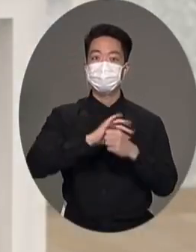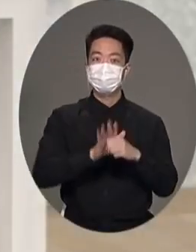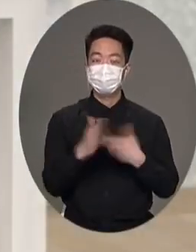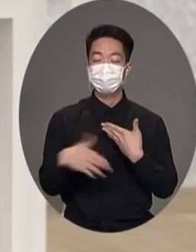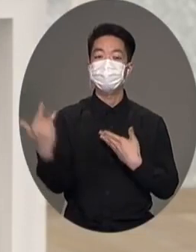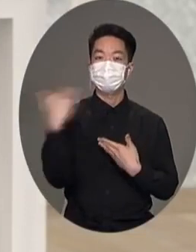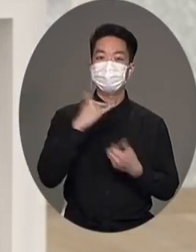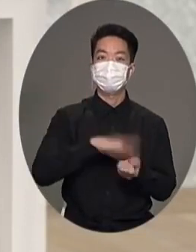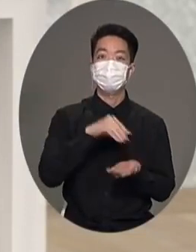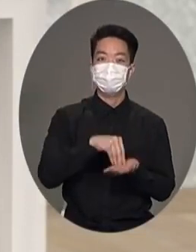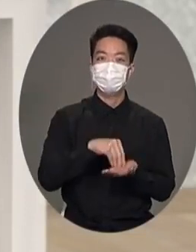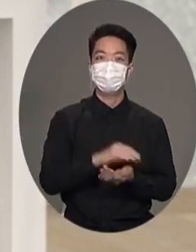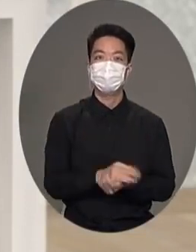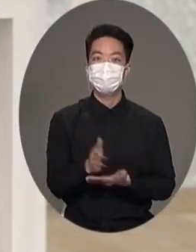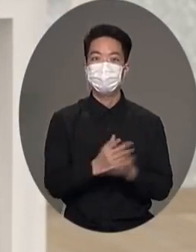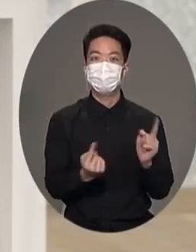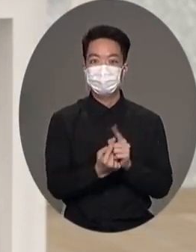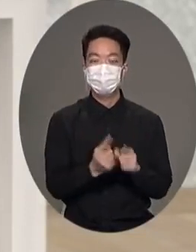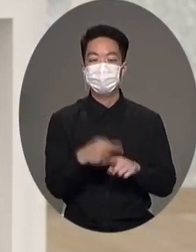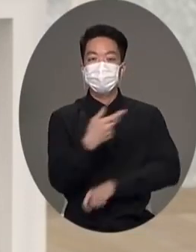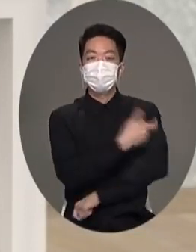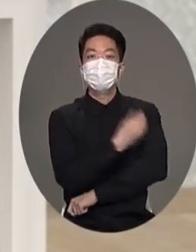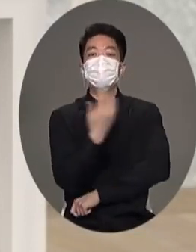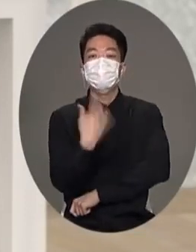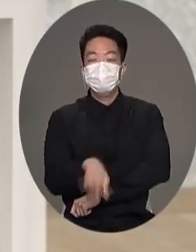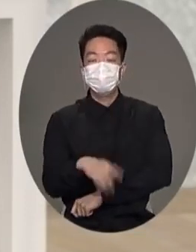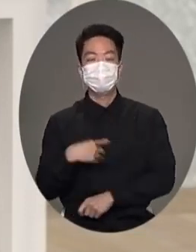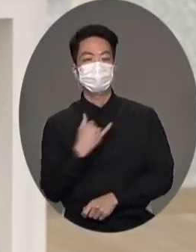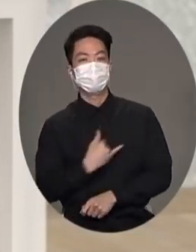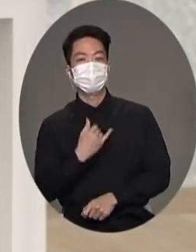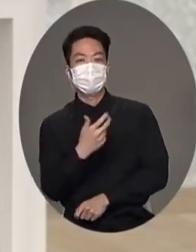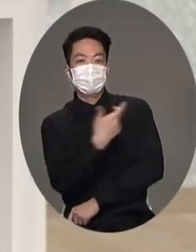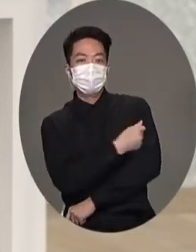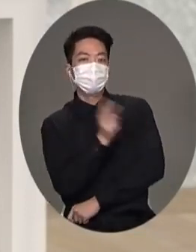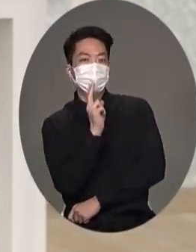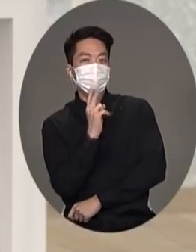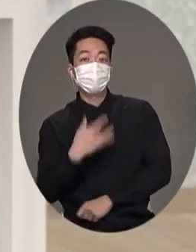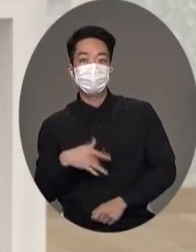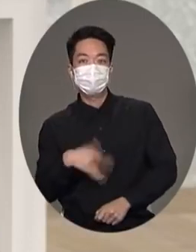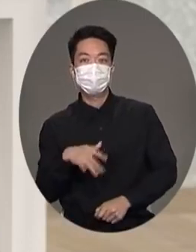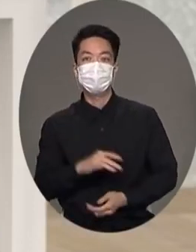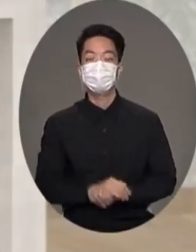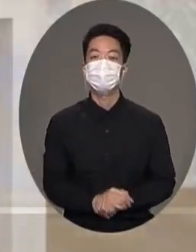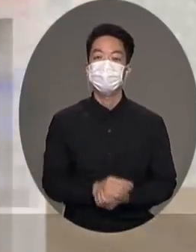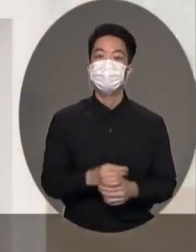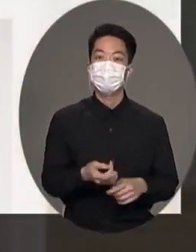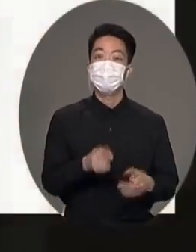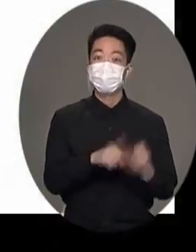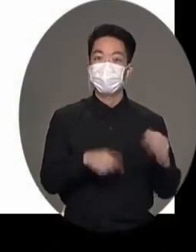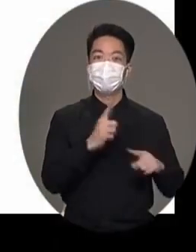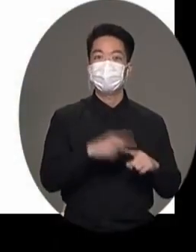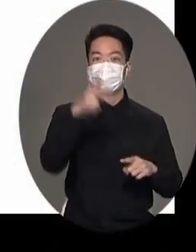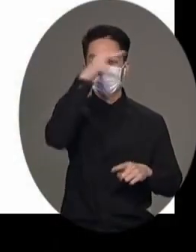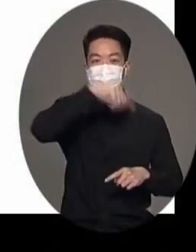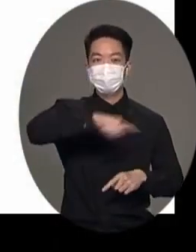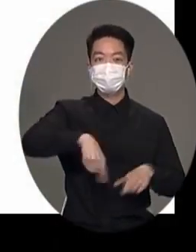冠肺炎输入个案，部分患者都曾经接种疫苗，令人质疑疫苗的保护作用。实政原